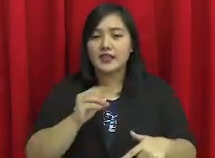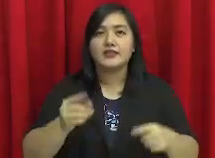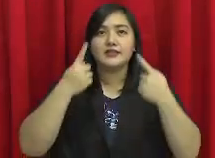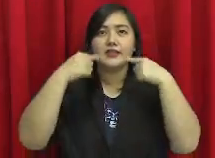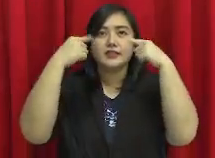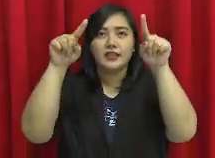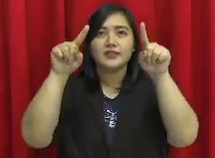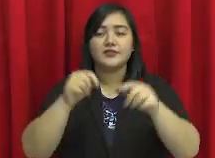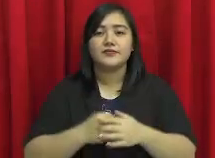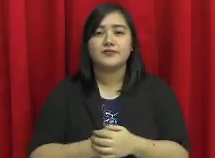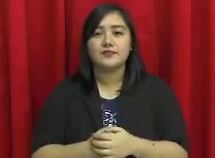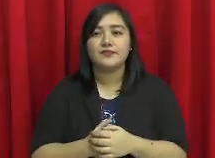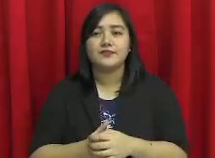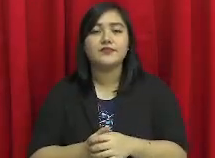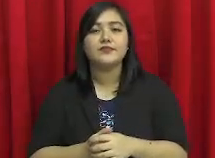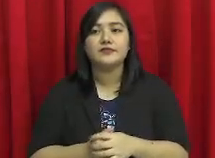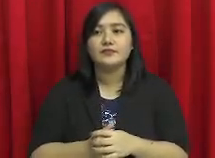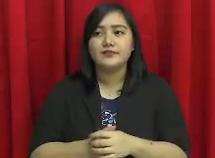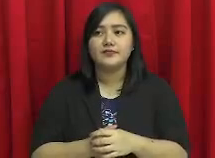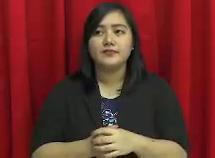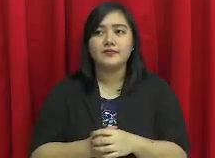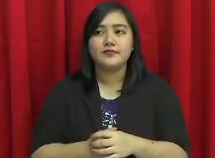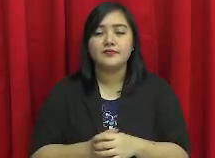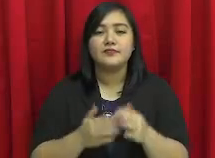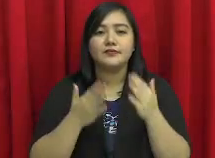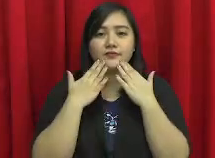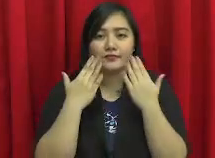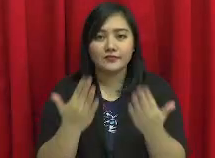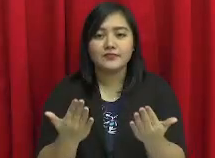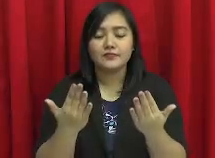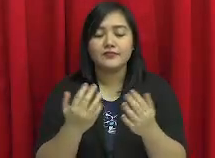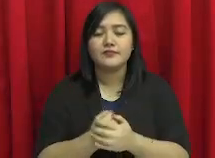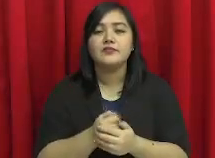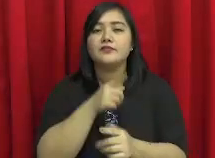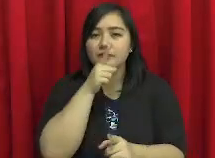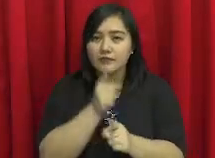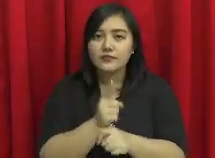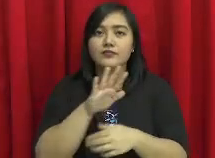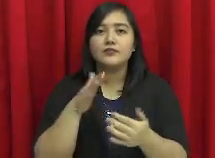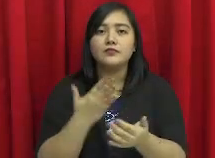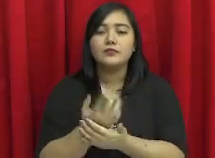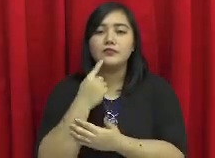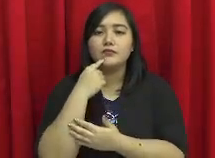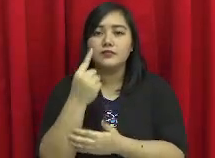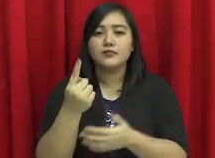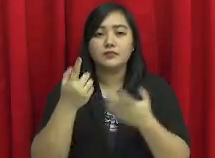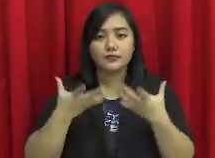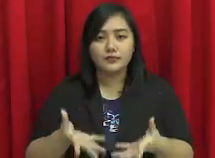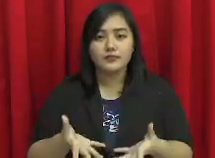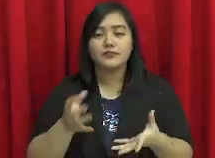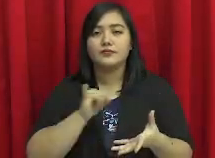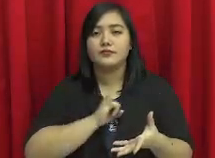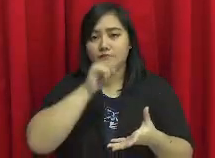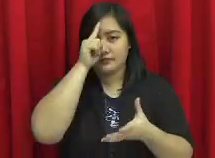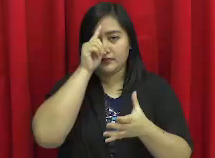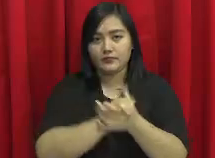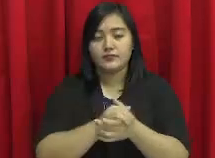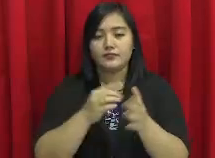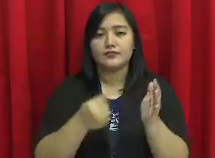maraming salamat po mga kapatid, no? At totoo yung lahat po sinasabi po namin dito, and I do believe that this will encourage you,